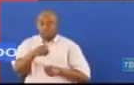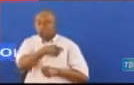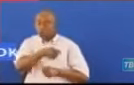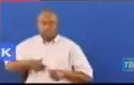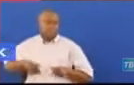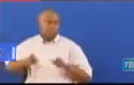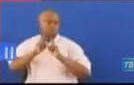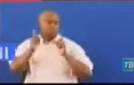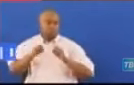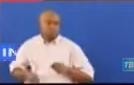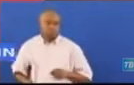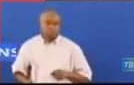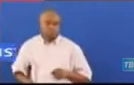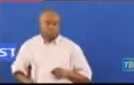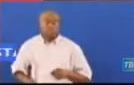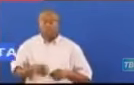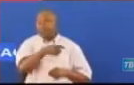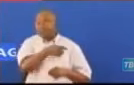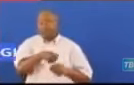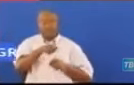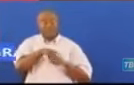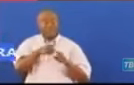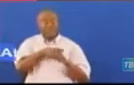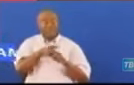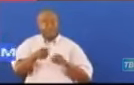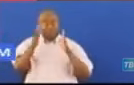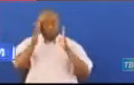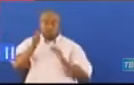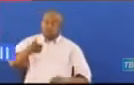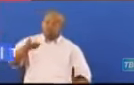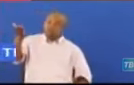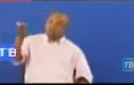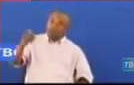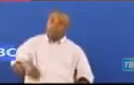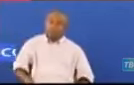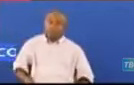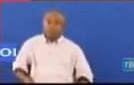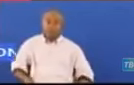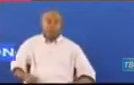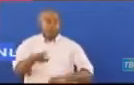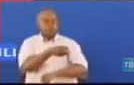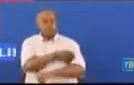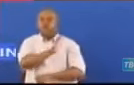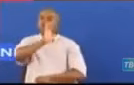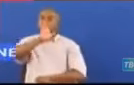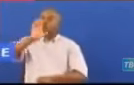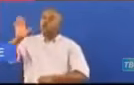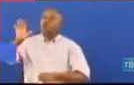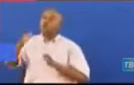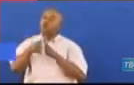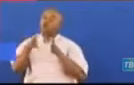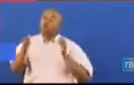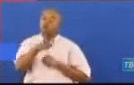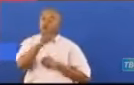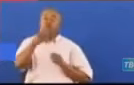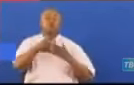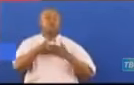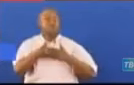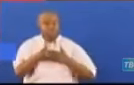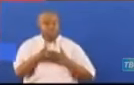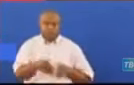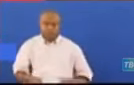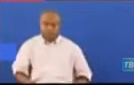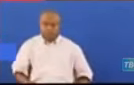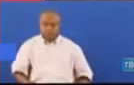nakwambia Rais Samia Suluhu Hassan, mheshimiwa speaker, nguvu yake kwa umma ni kubwa, wananchi wanampenda.